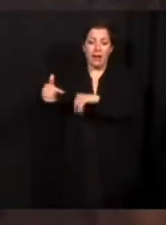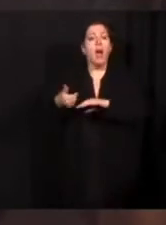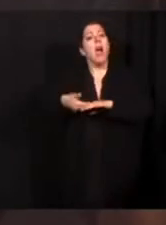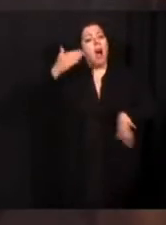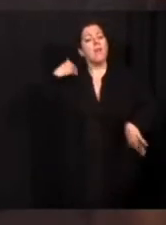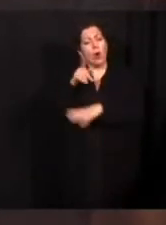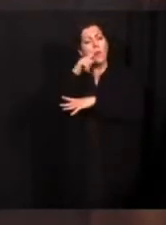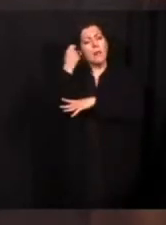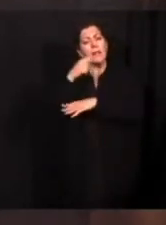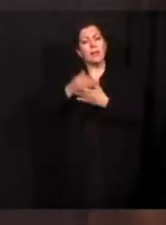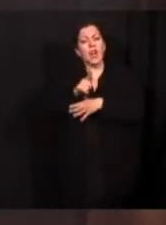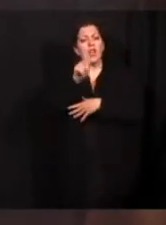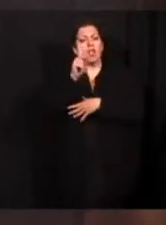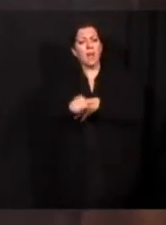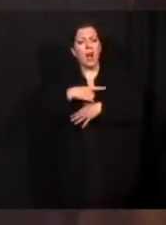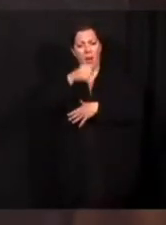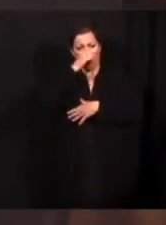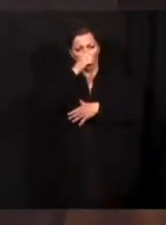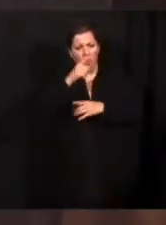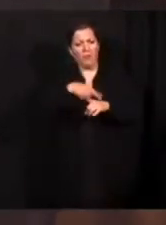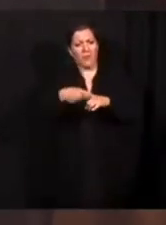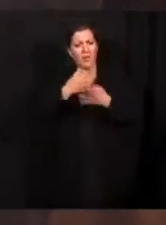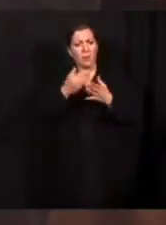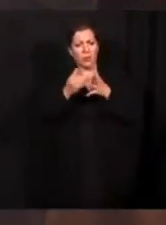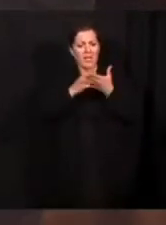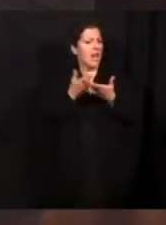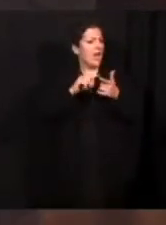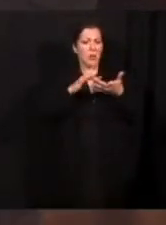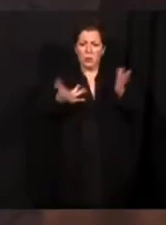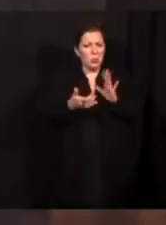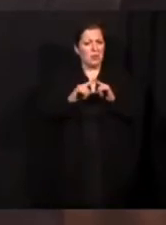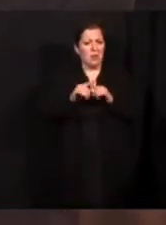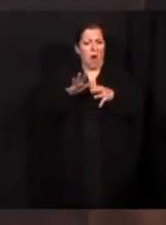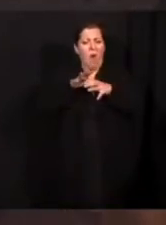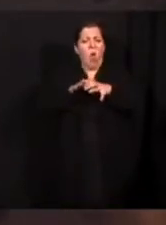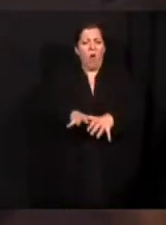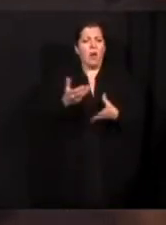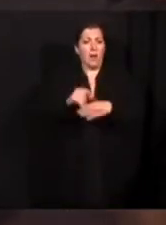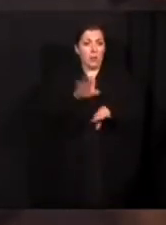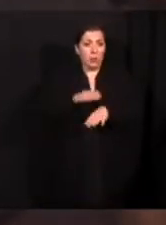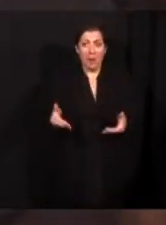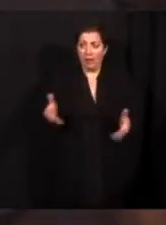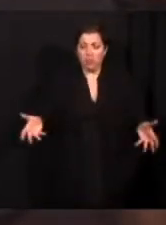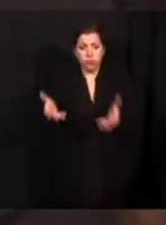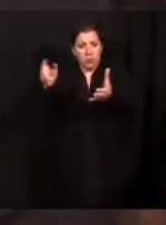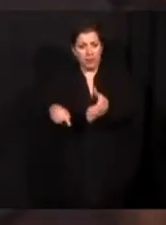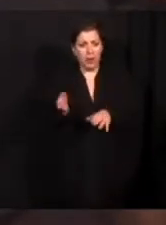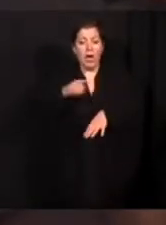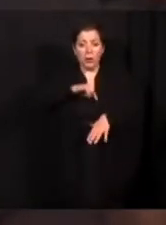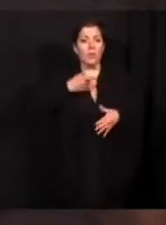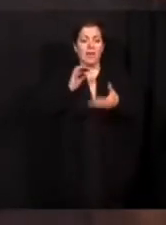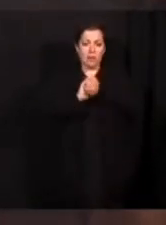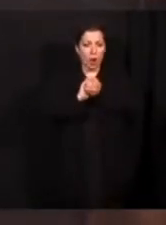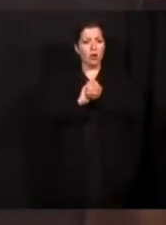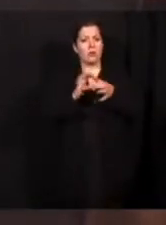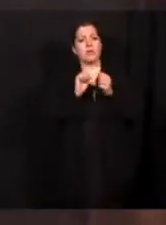en Ukraine de la GPA, du porno, de la prostitution, des masculinistes et qui maintenant subissent les va-t-en-guerre. Alors un salut très sororal, d'abord